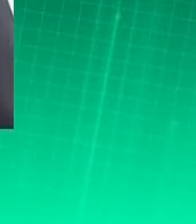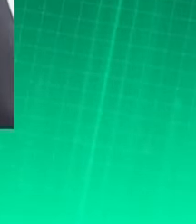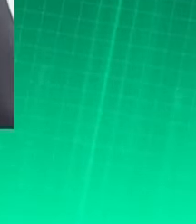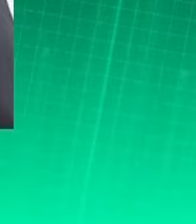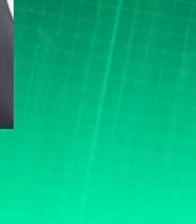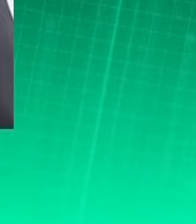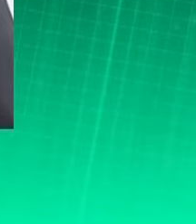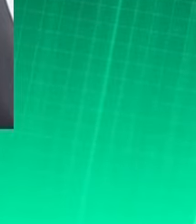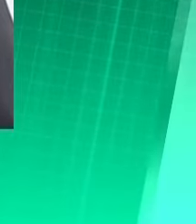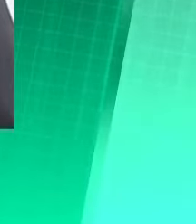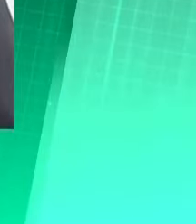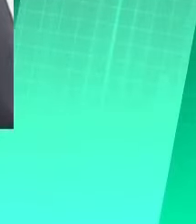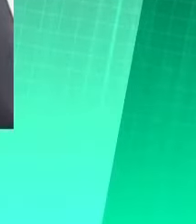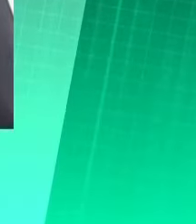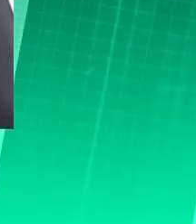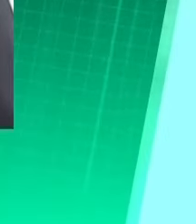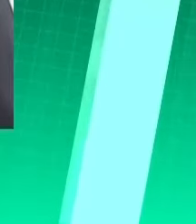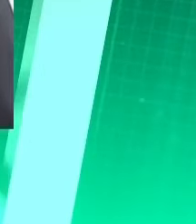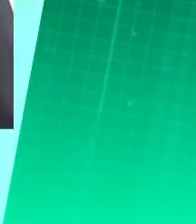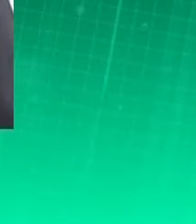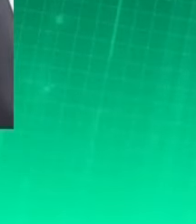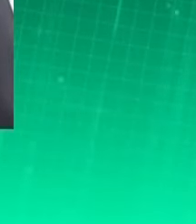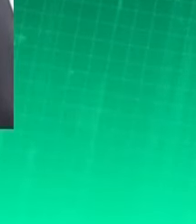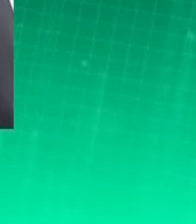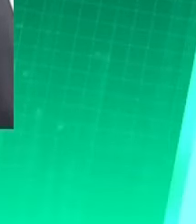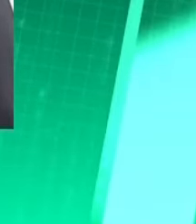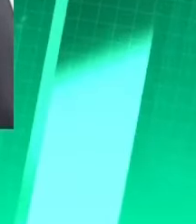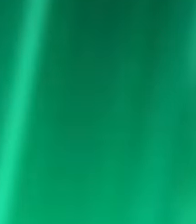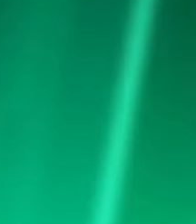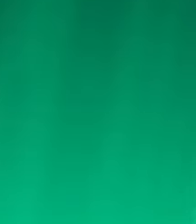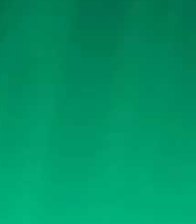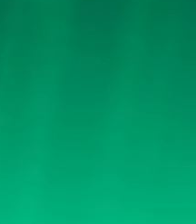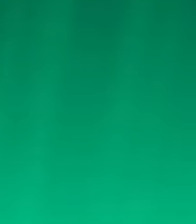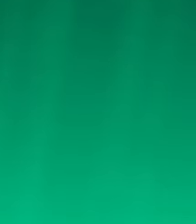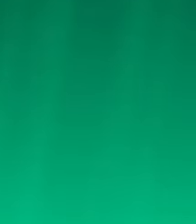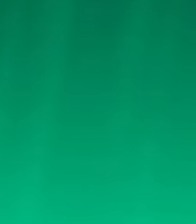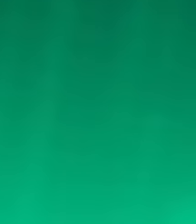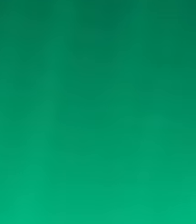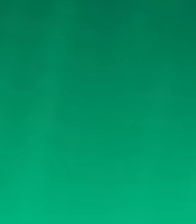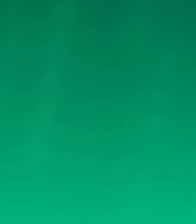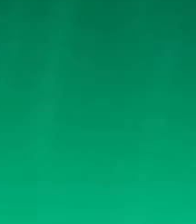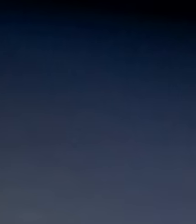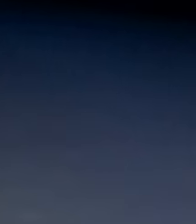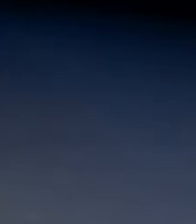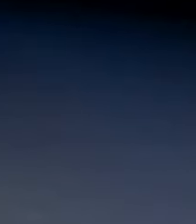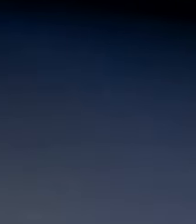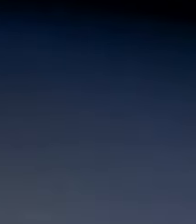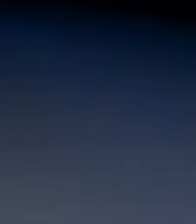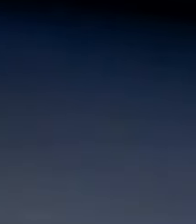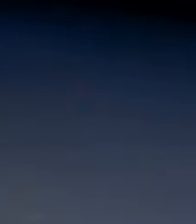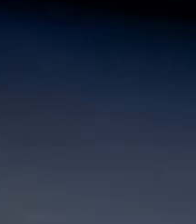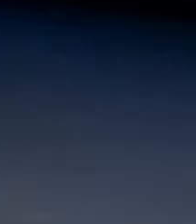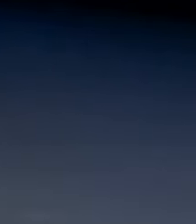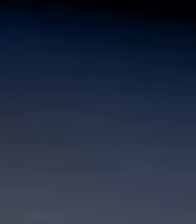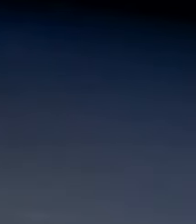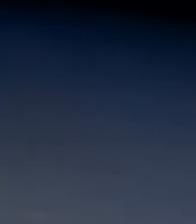осуществляются до их исчерпания. Благодарю нашего уважаемого эксперта из ЕНПФ. Наш выпуск подходит к завершению. Напомню, что ровно